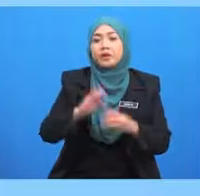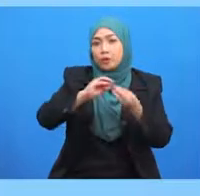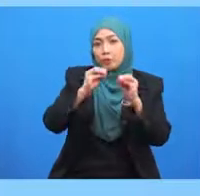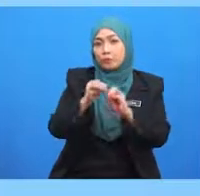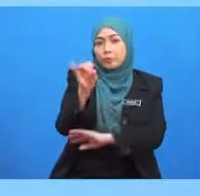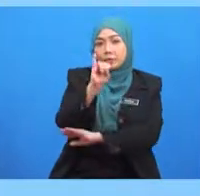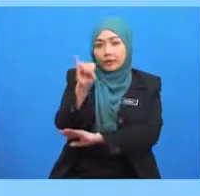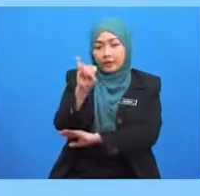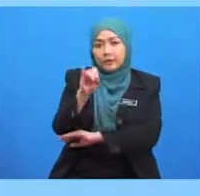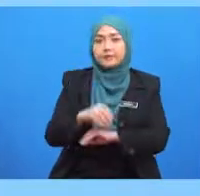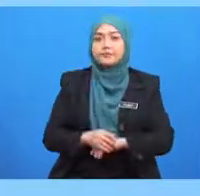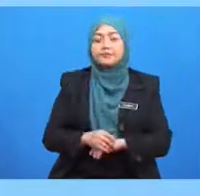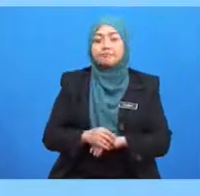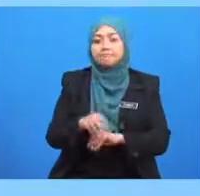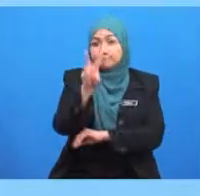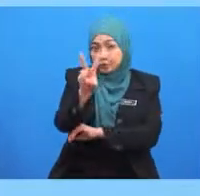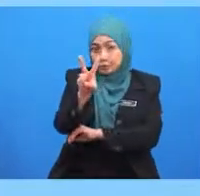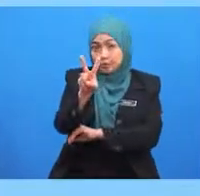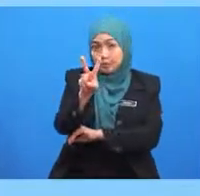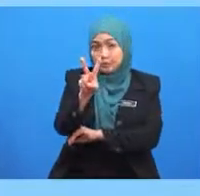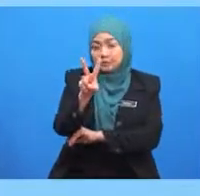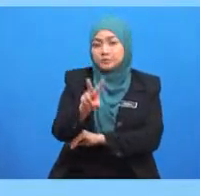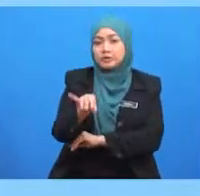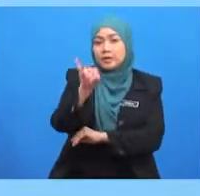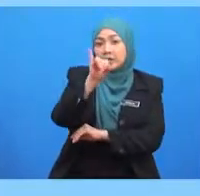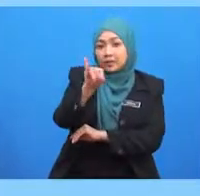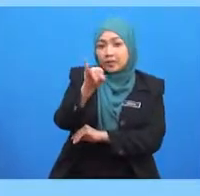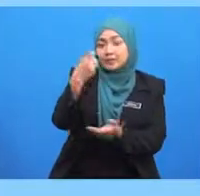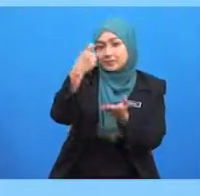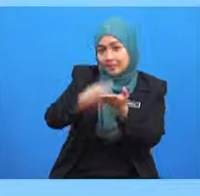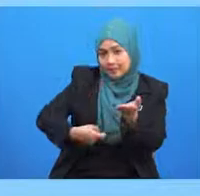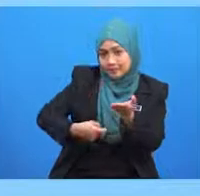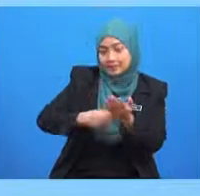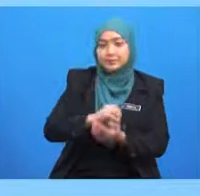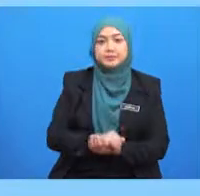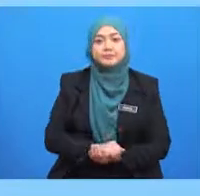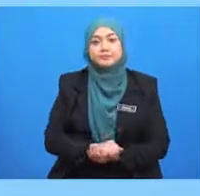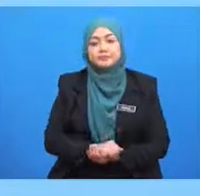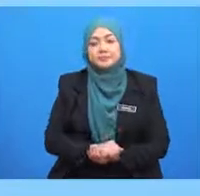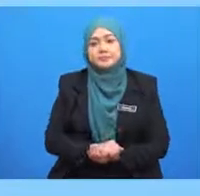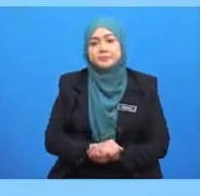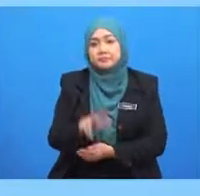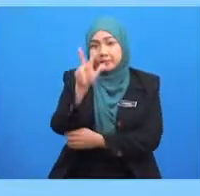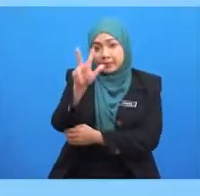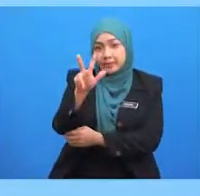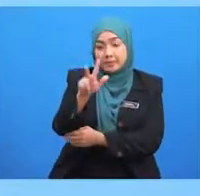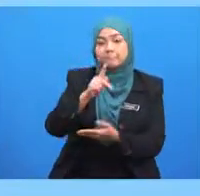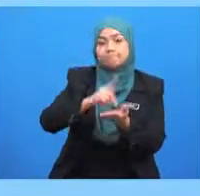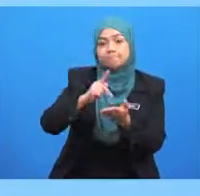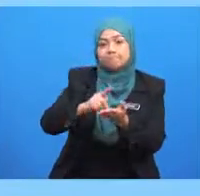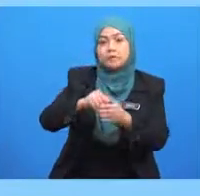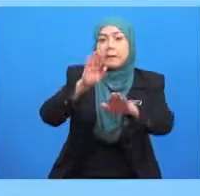indeks kedua adalah indeks harga jika quantity